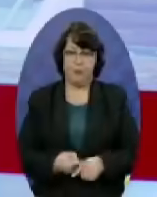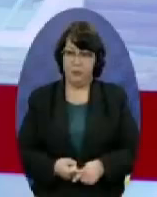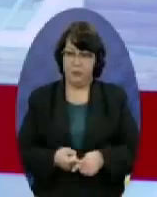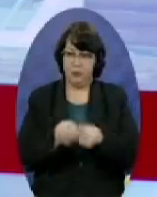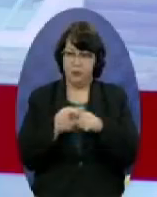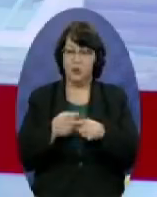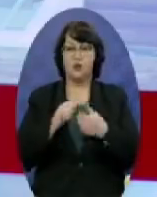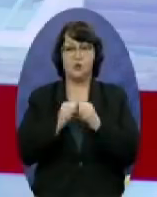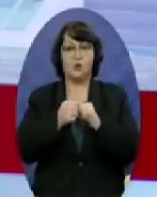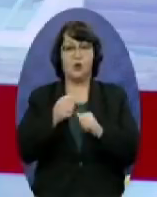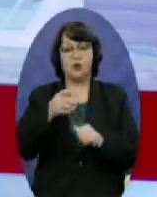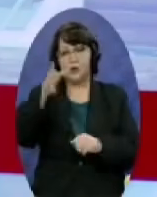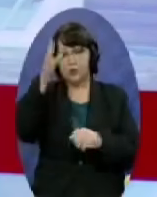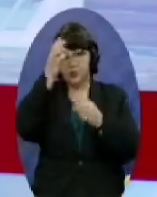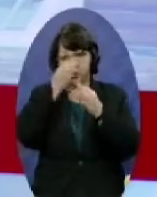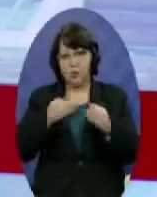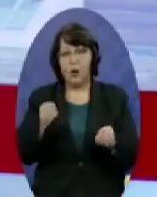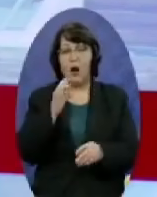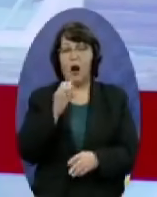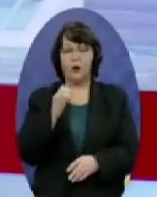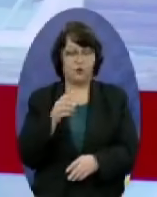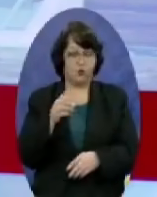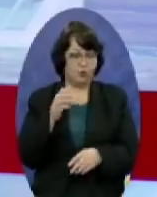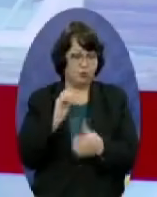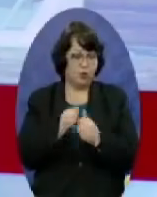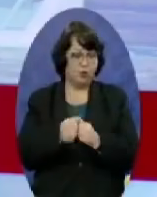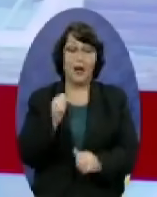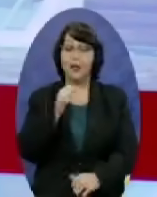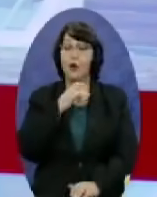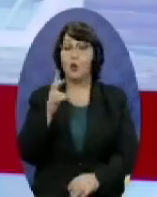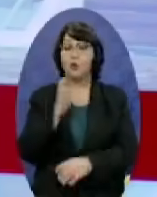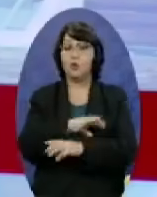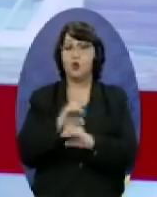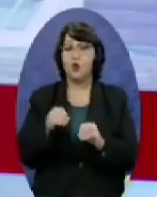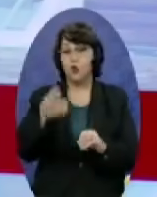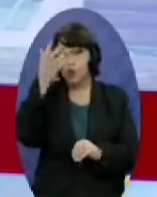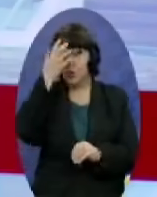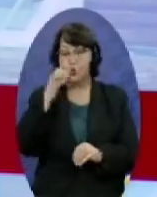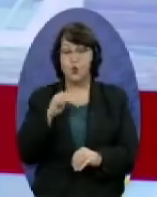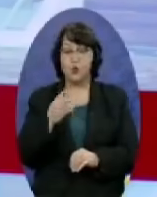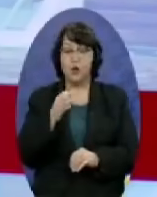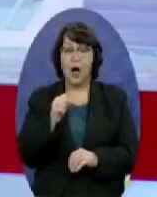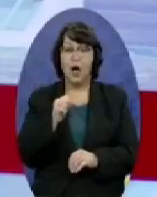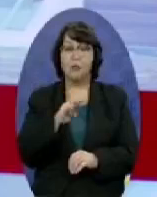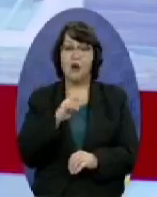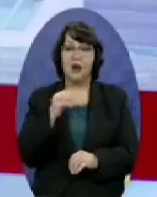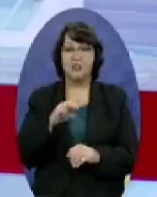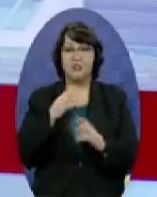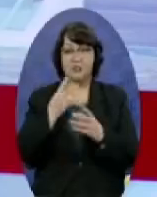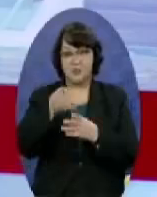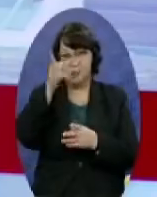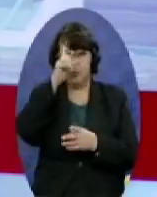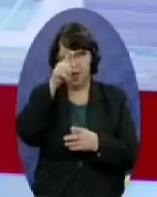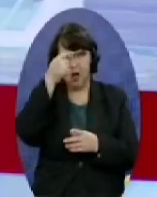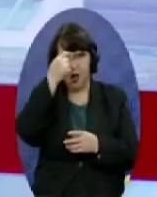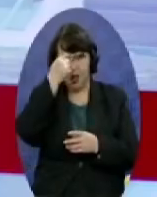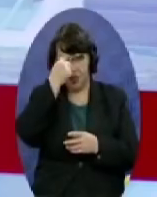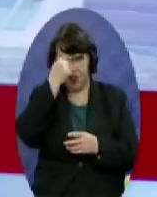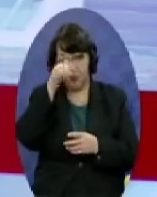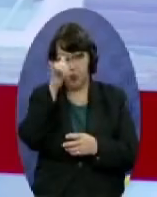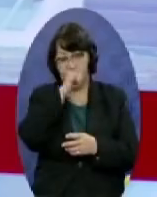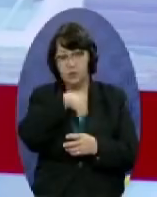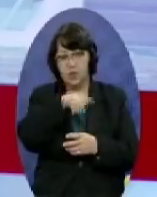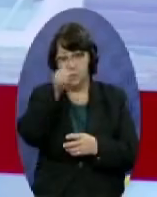Тиймээс спортын арга ухааны хөгжүүлэх чиглэлээр сургалтыг төрийн тусгай албан агчны нэгдсэн эмнэлэг Энэтхэг улсын АГШ эмнэлэгтэй хамтран